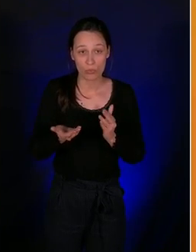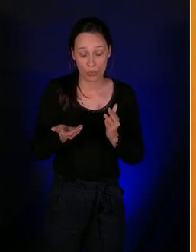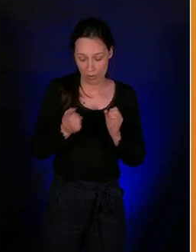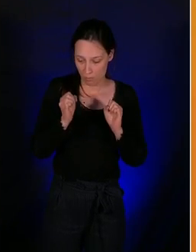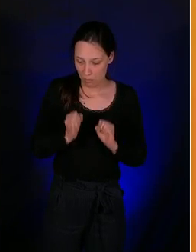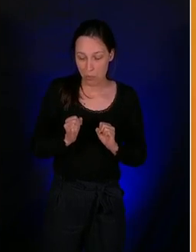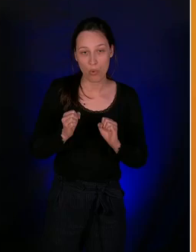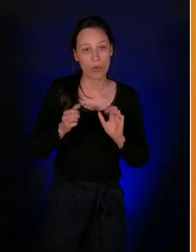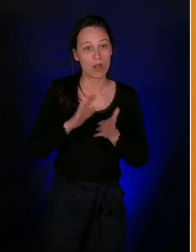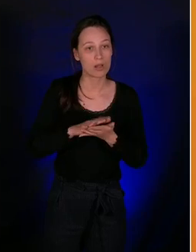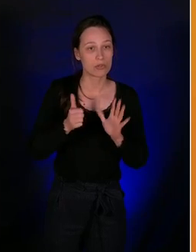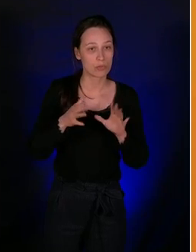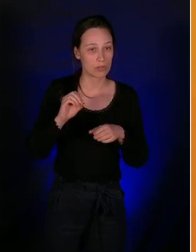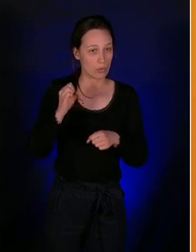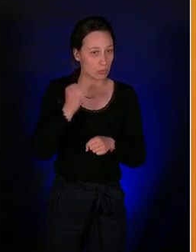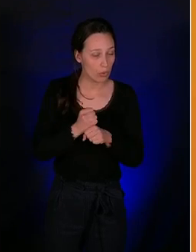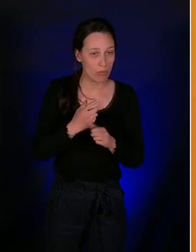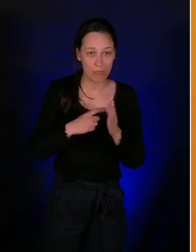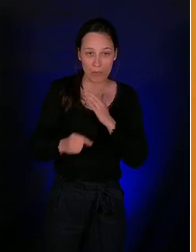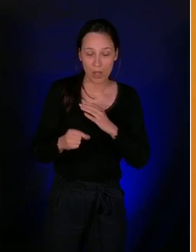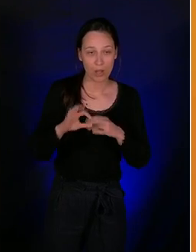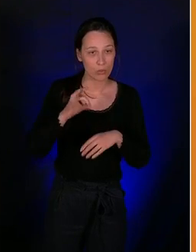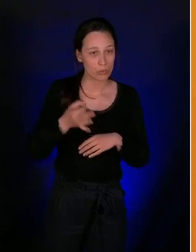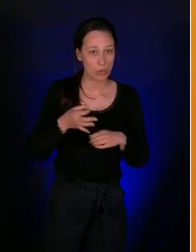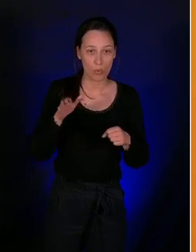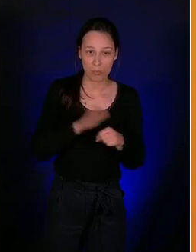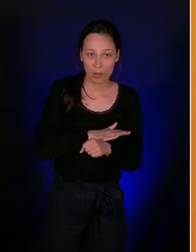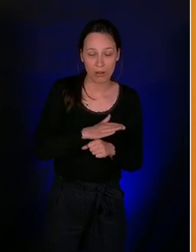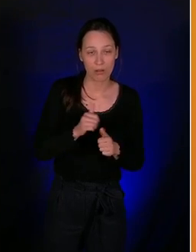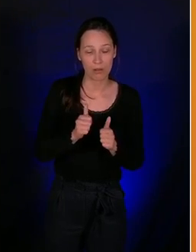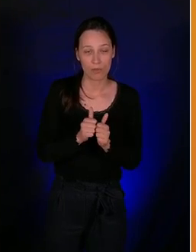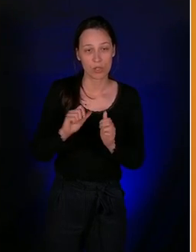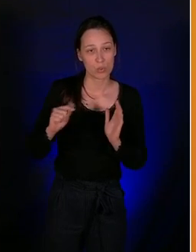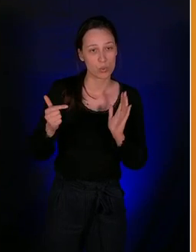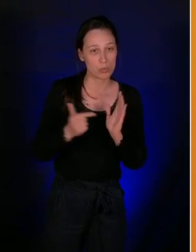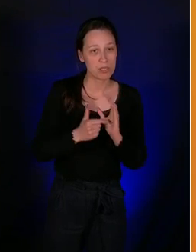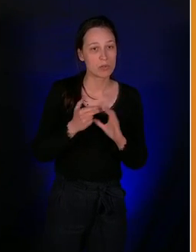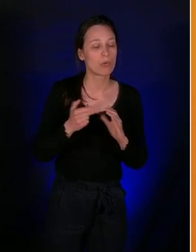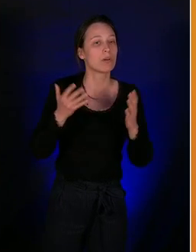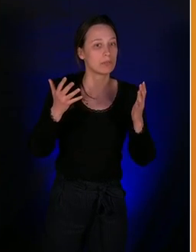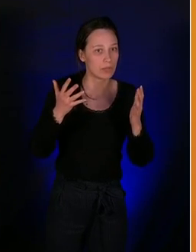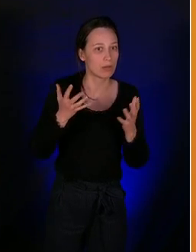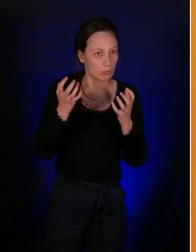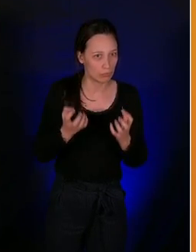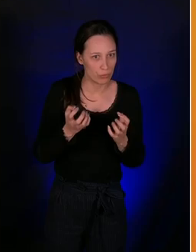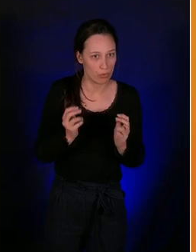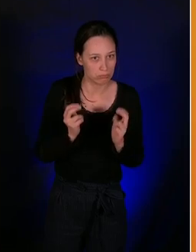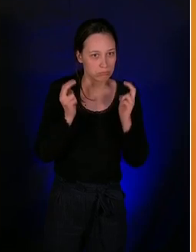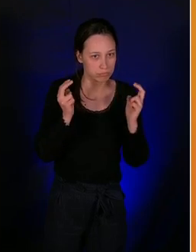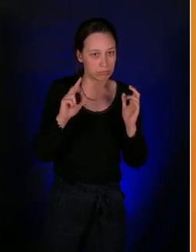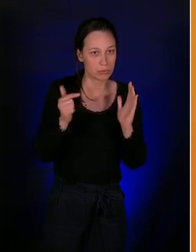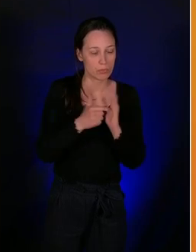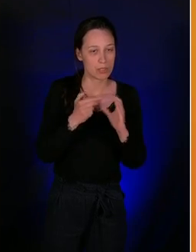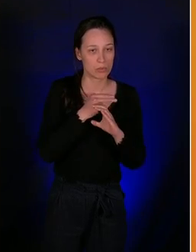à 60 ans, avec les 2000 euros, enfin, la revendication de 2000 euros. Donc,